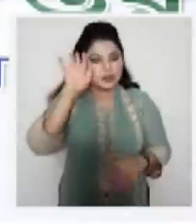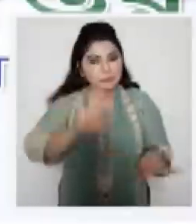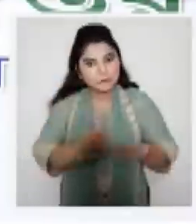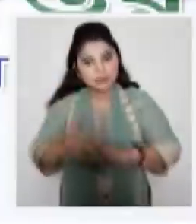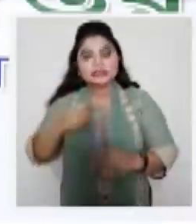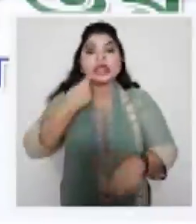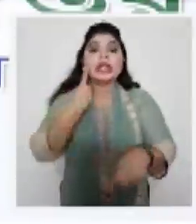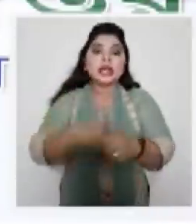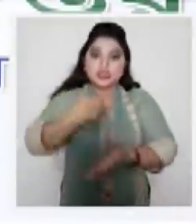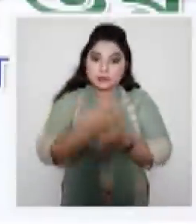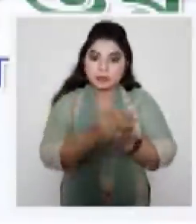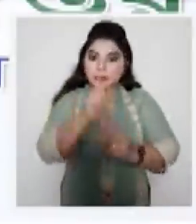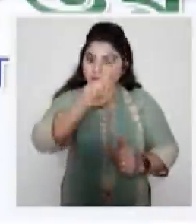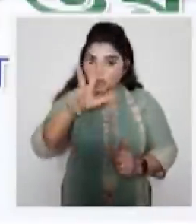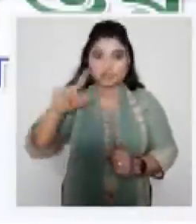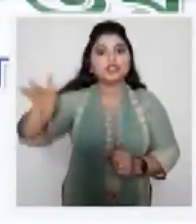61 থেকে 70 15 জন, 71 থেকে 80 5 জন।